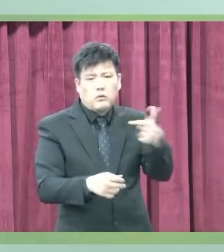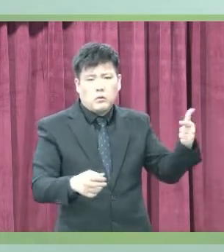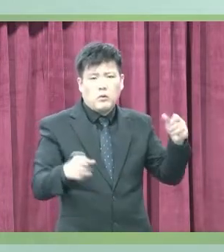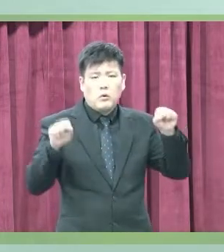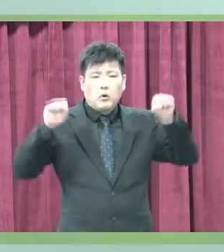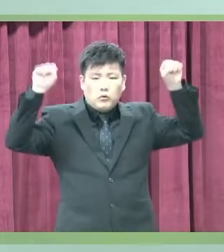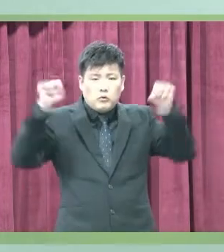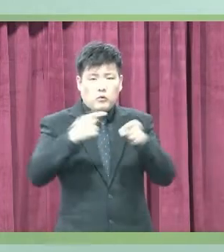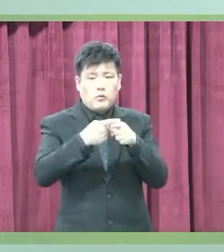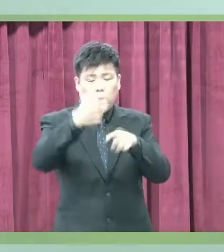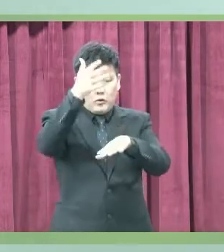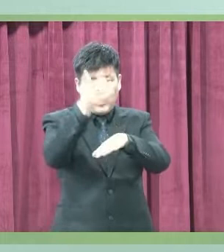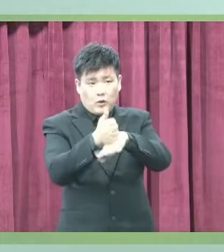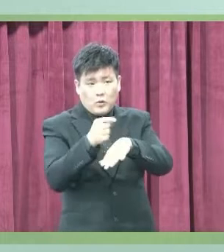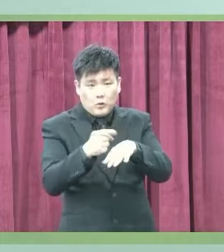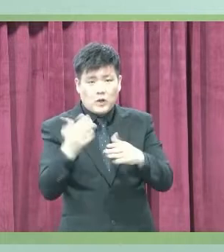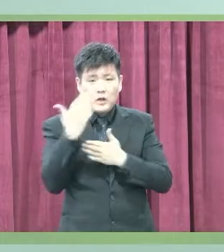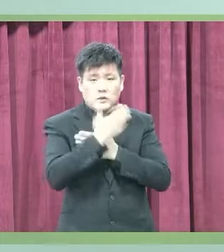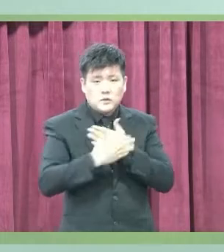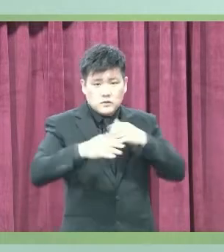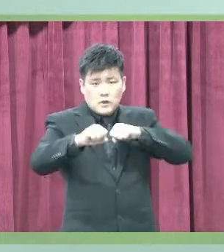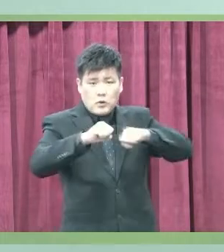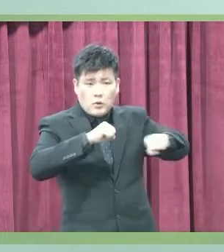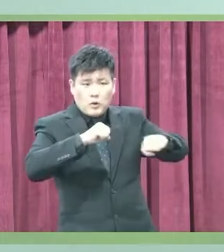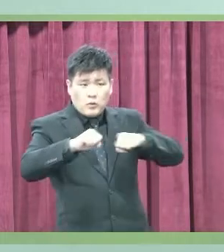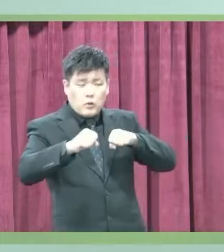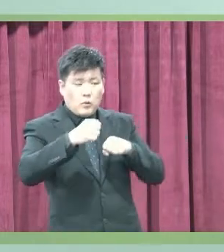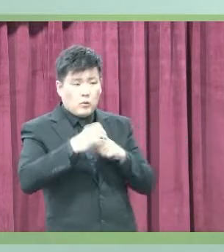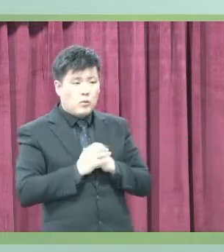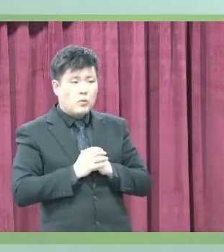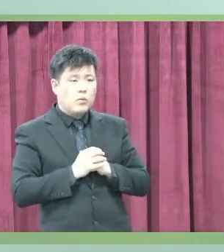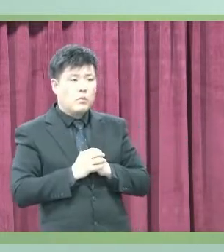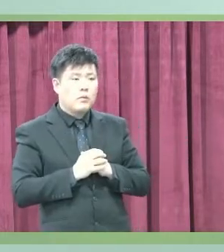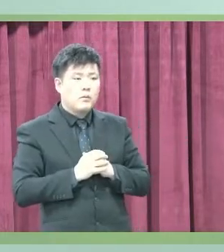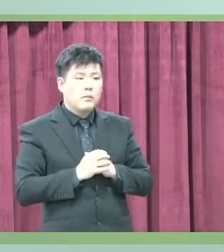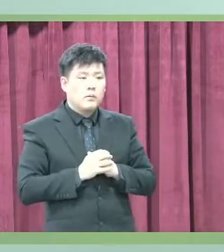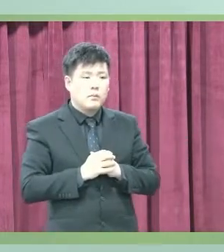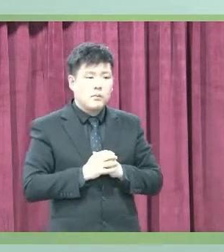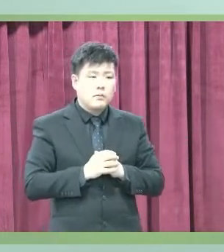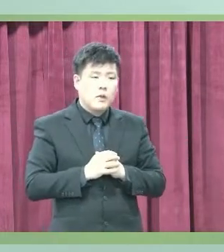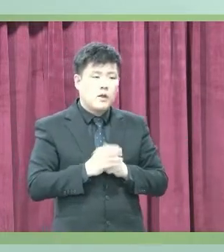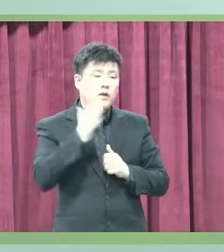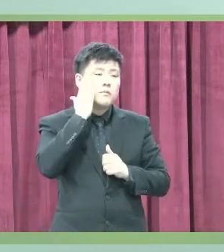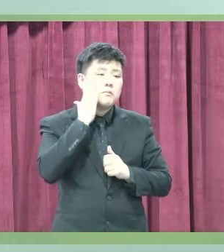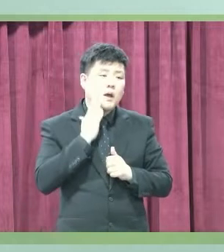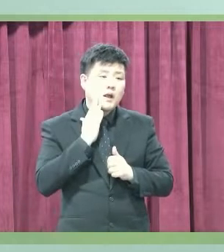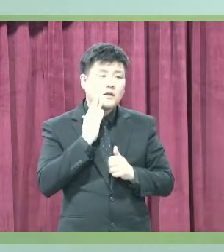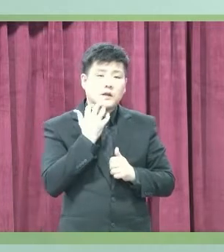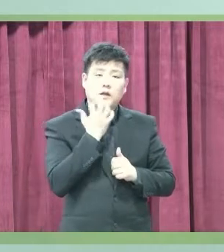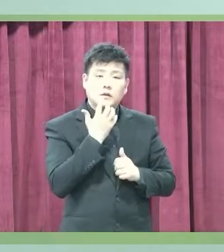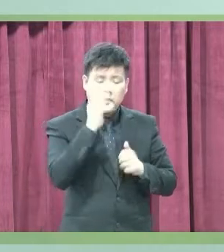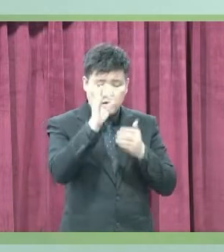운동 평가 결과 신체 활동 부족 부분은 이 파란색 그래프, 막대 그래프를 이렇게 보시면 되는데요.